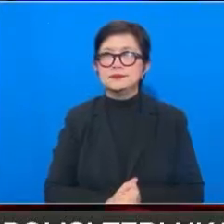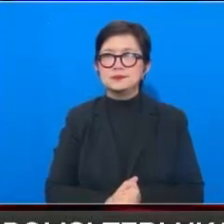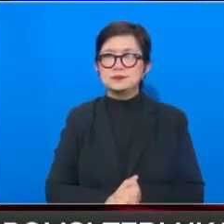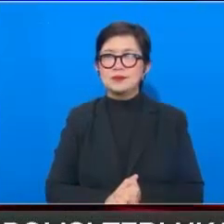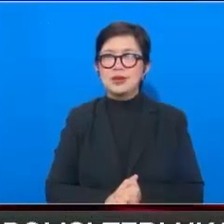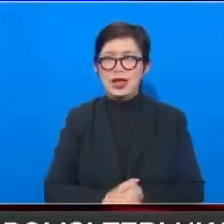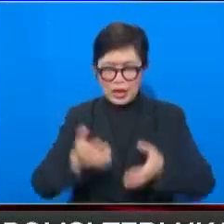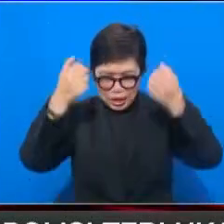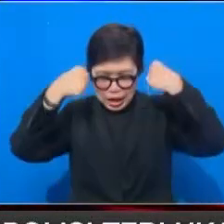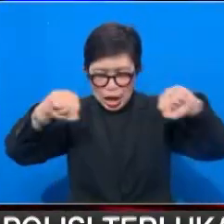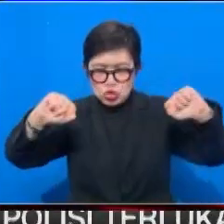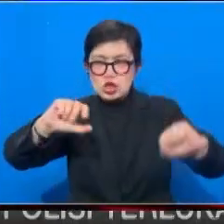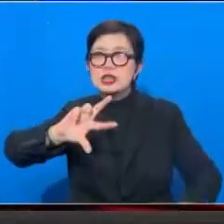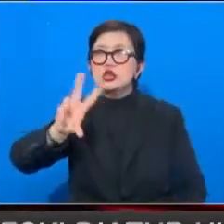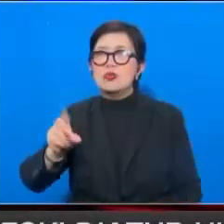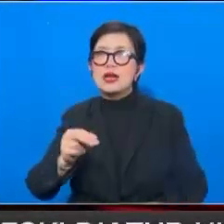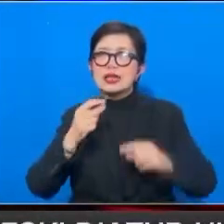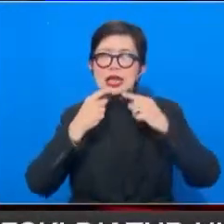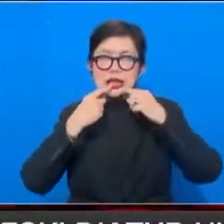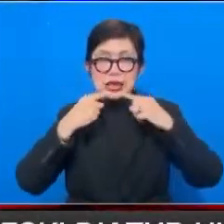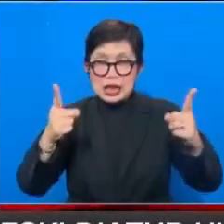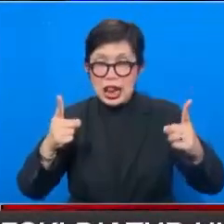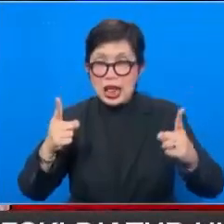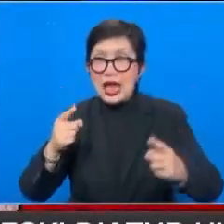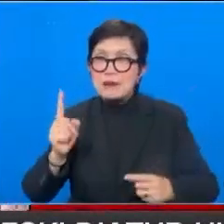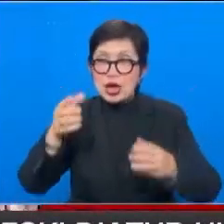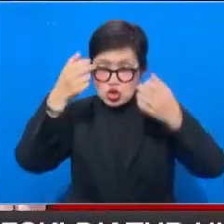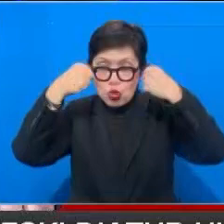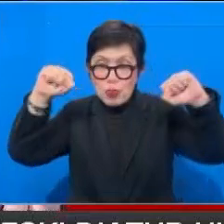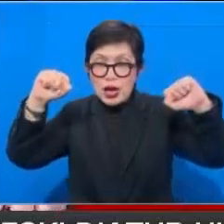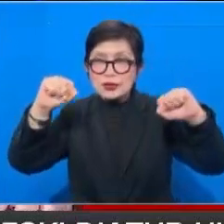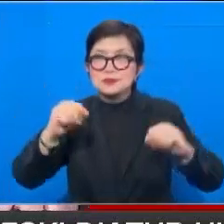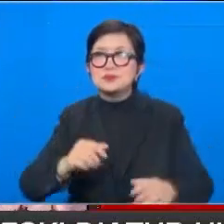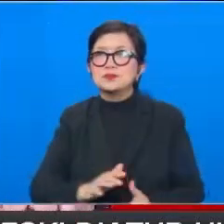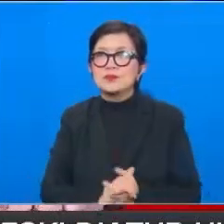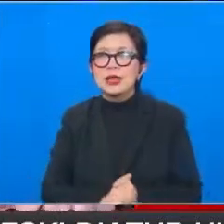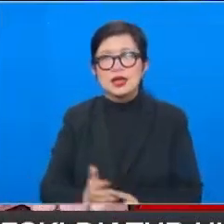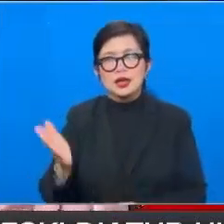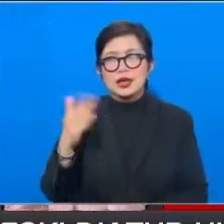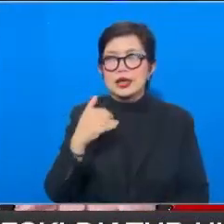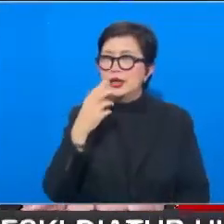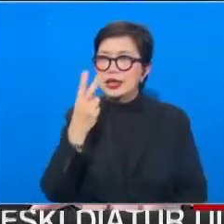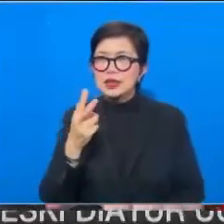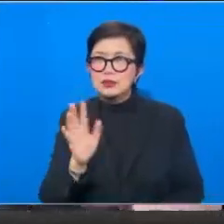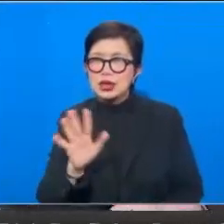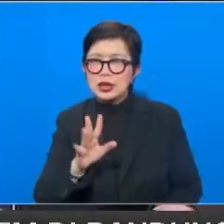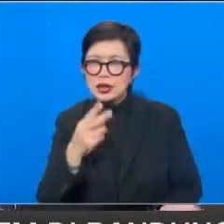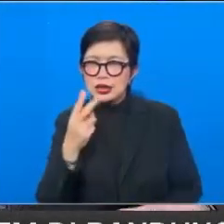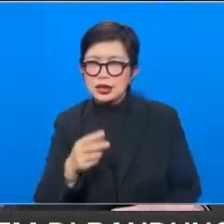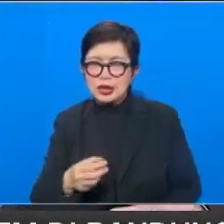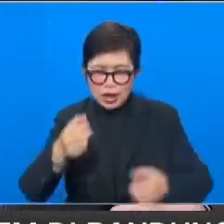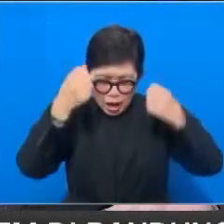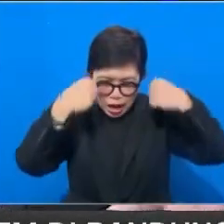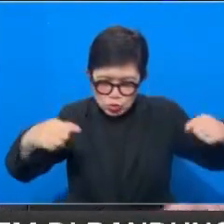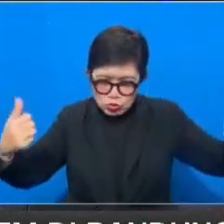Garut, Jawa Barat, di sana memang terkenal dengan dombanya. Nah, kali ini rekan kami Victor Pangaribuan ke sana bukan untuk melihat adu domba. Victor